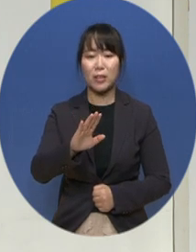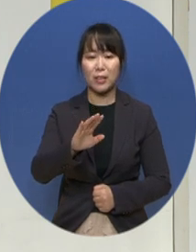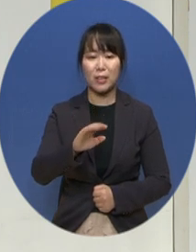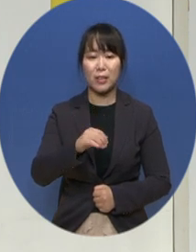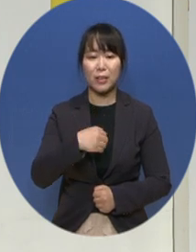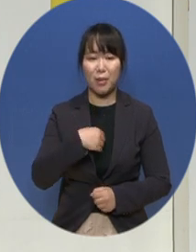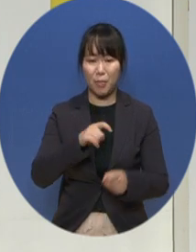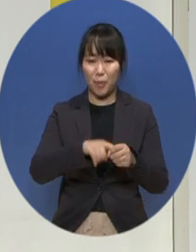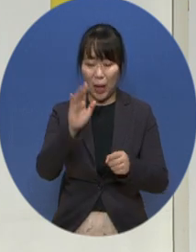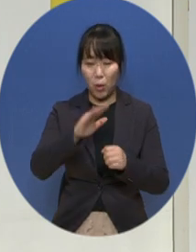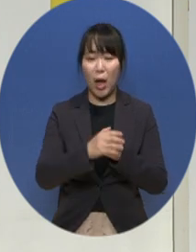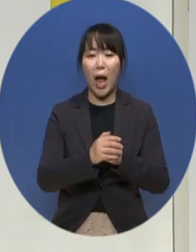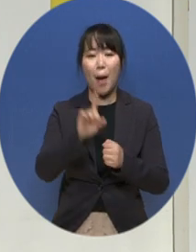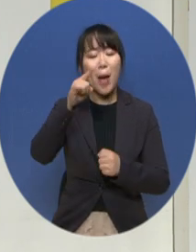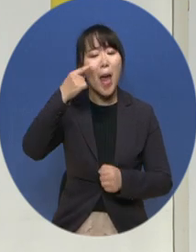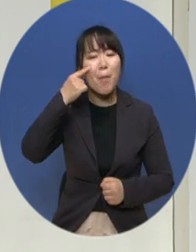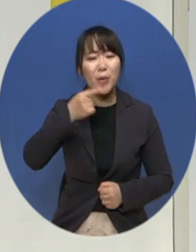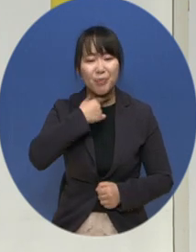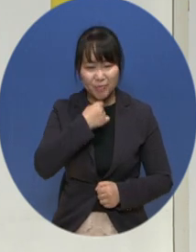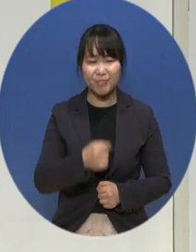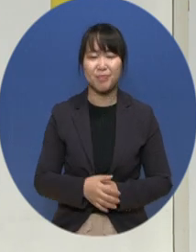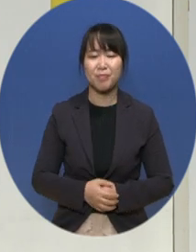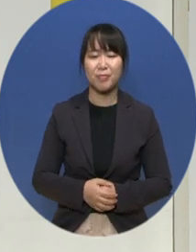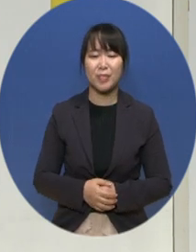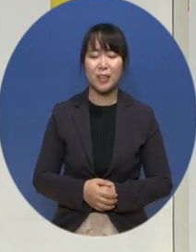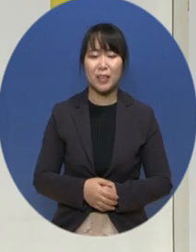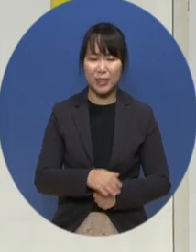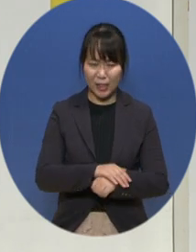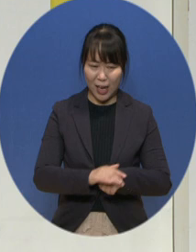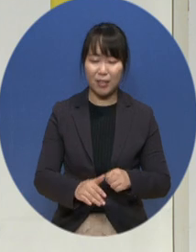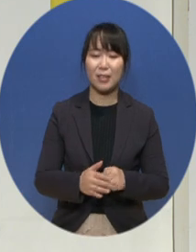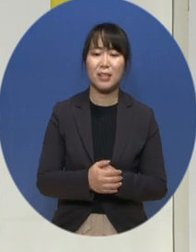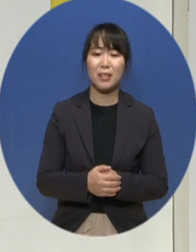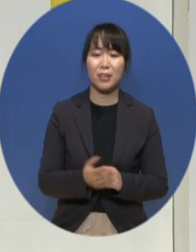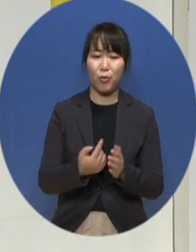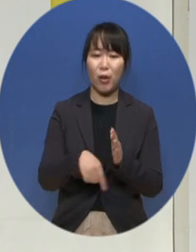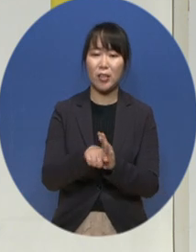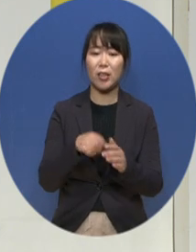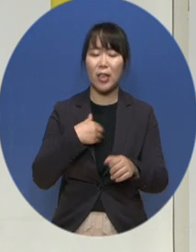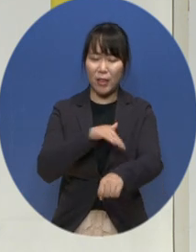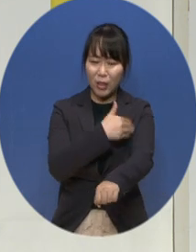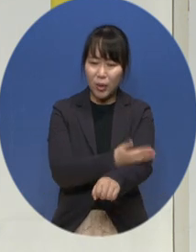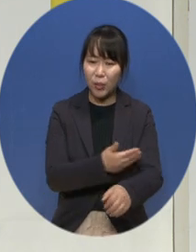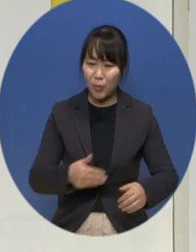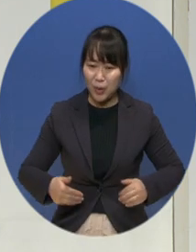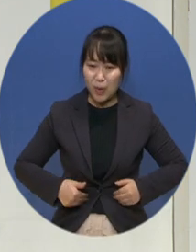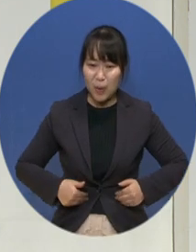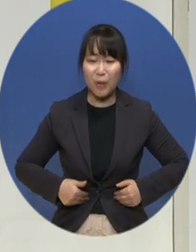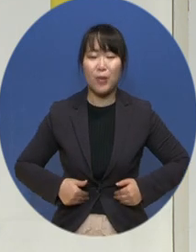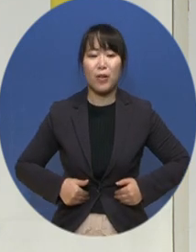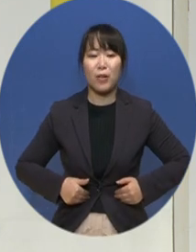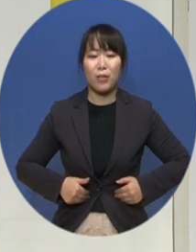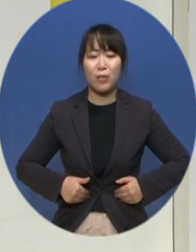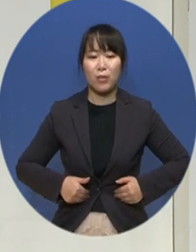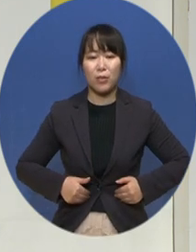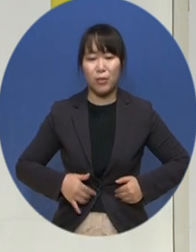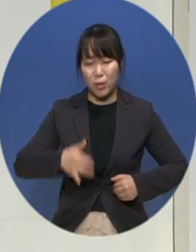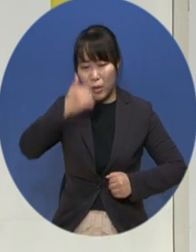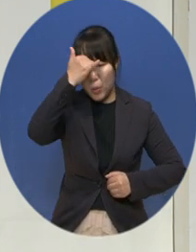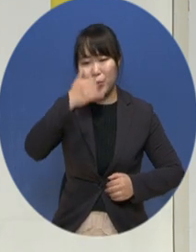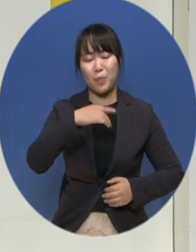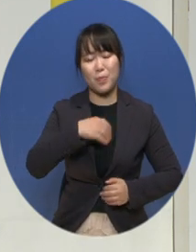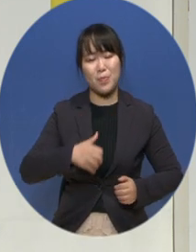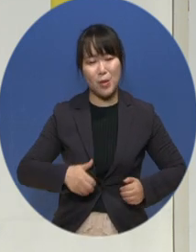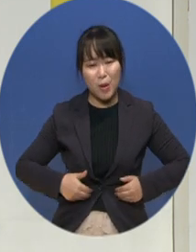무술 아니고 한번 해보고 싶습니다 네 잘 그럴래 이제 제 실력도 있어야 되고 에 동 목도 있어요 더욱더